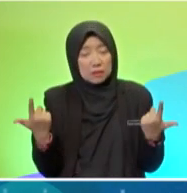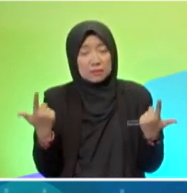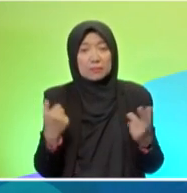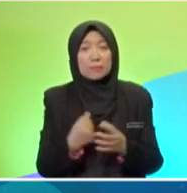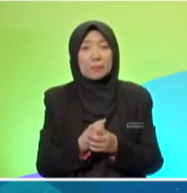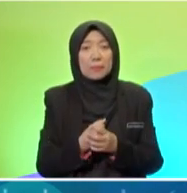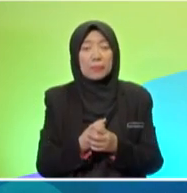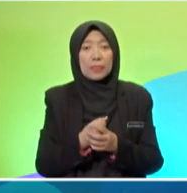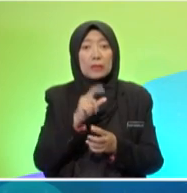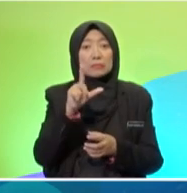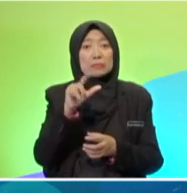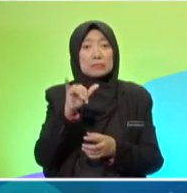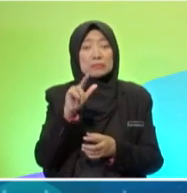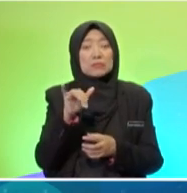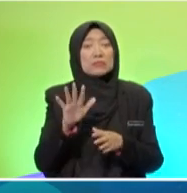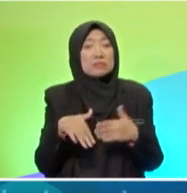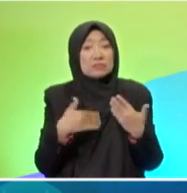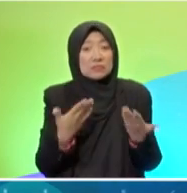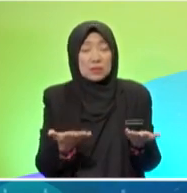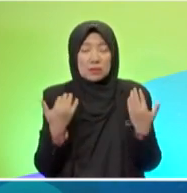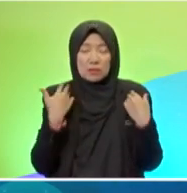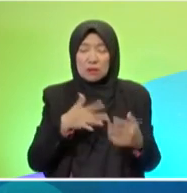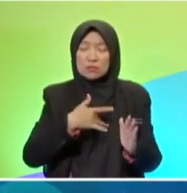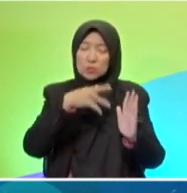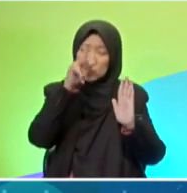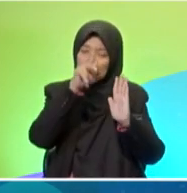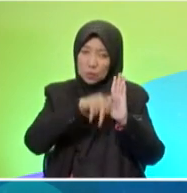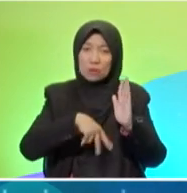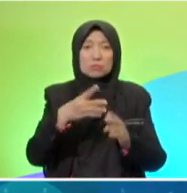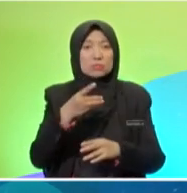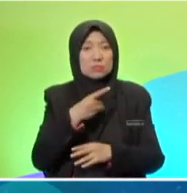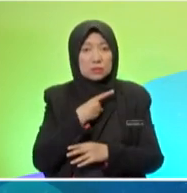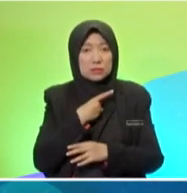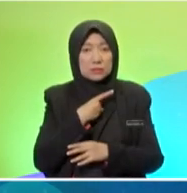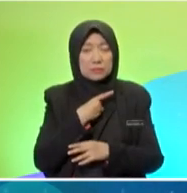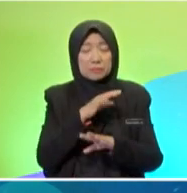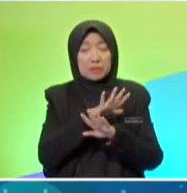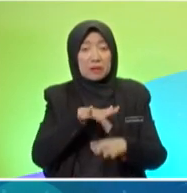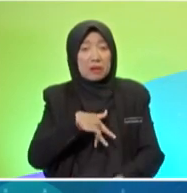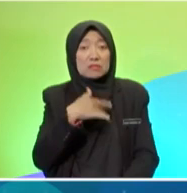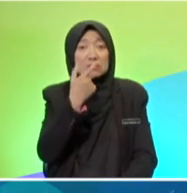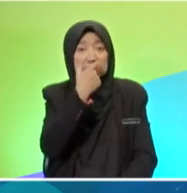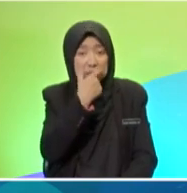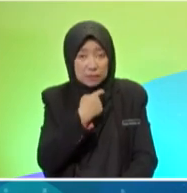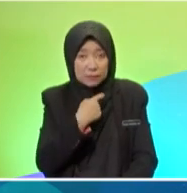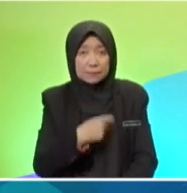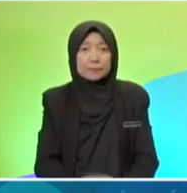Lili tadi mempunyai sifat kekurangan pada dirinya sudah semestinya dia berhasil sangat sedih betul